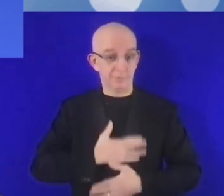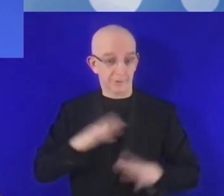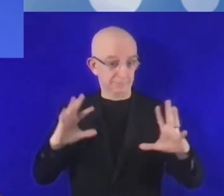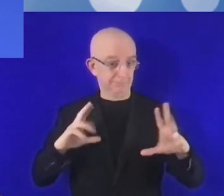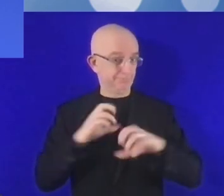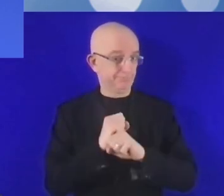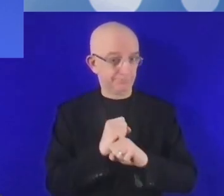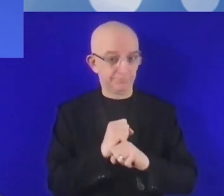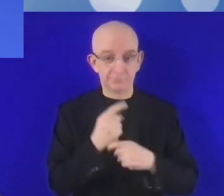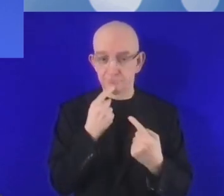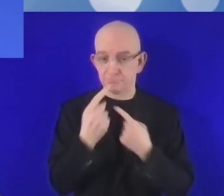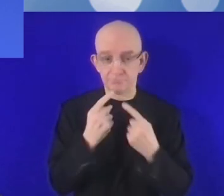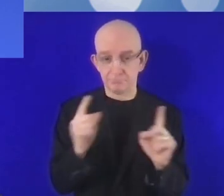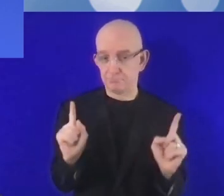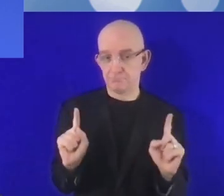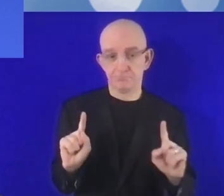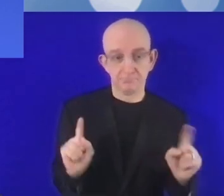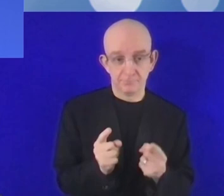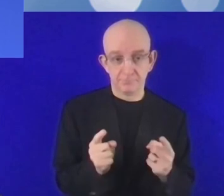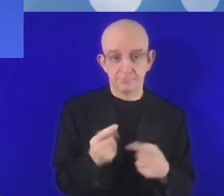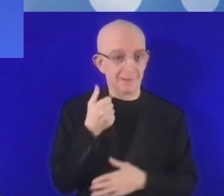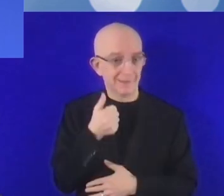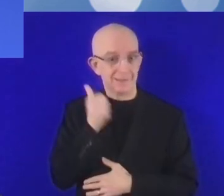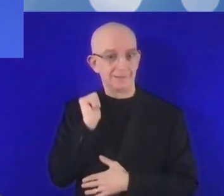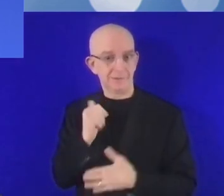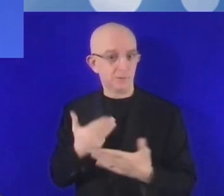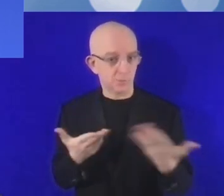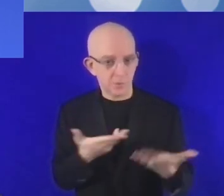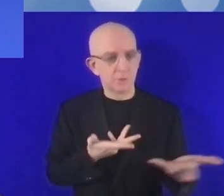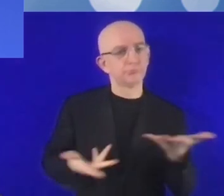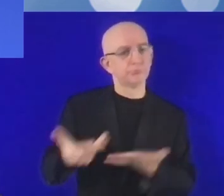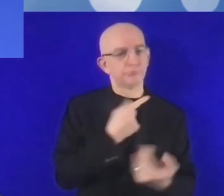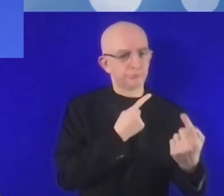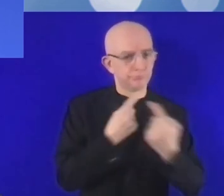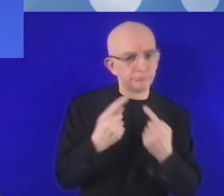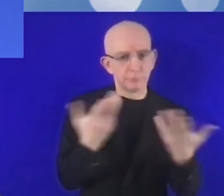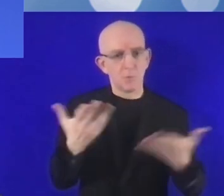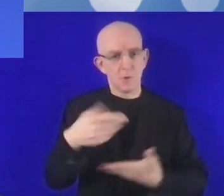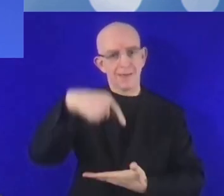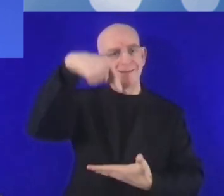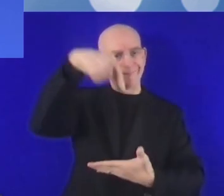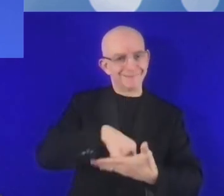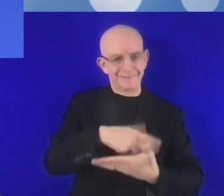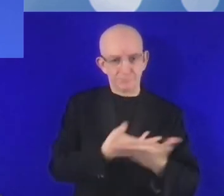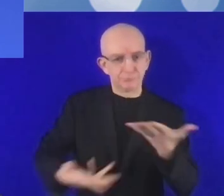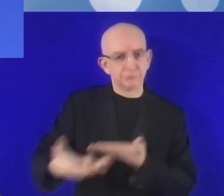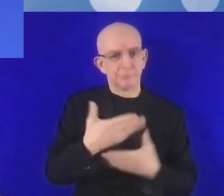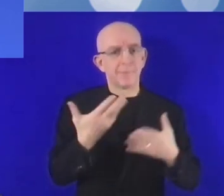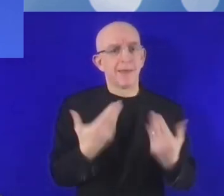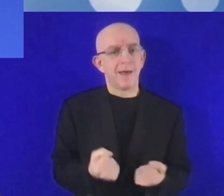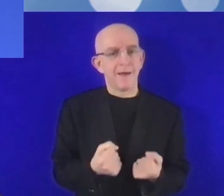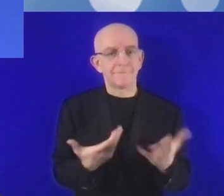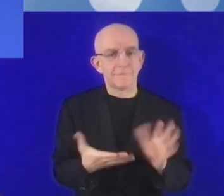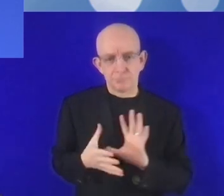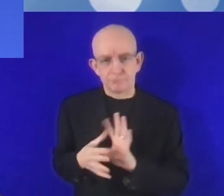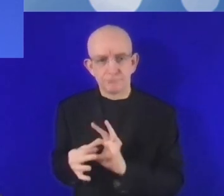网络的基建，如何能够5G、6G 和下面一个更高的网速，需要给大家有